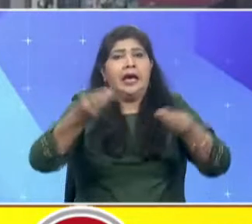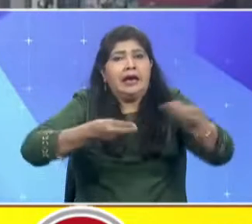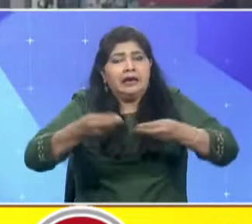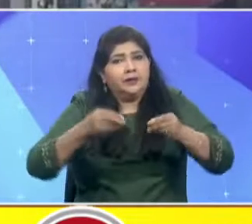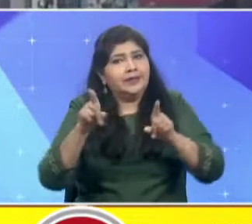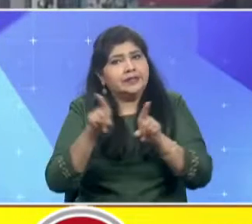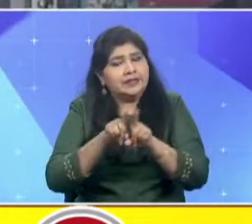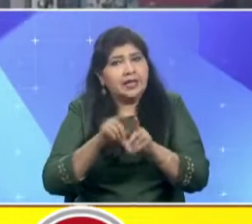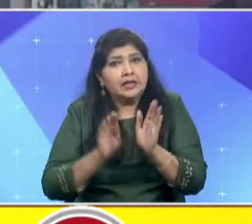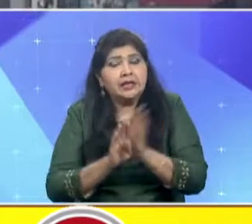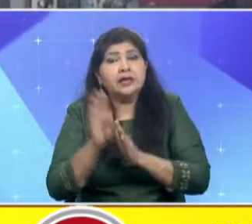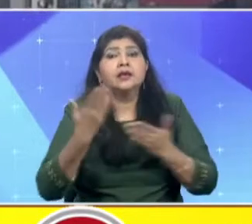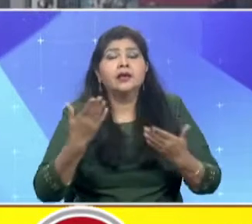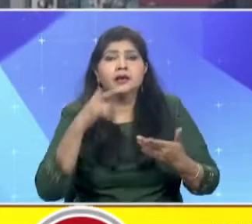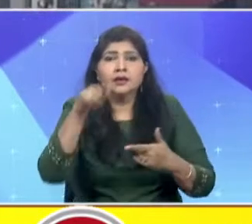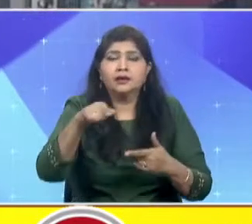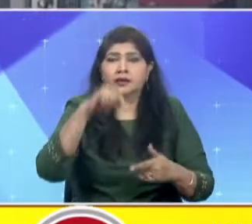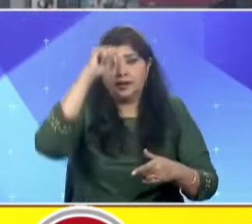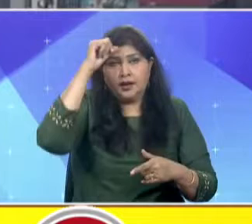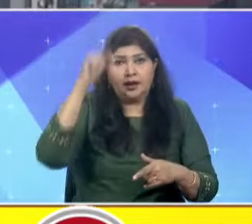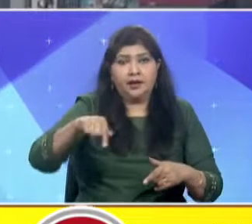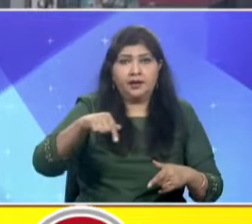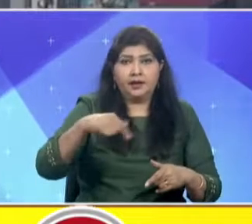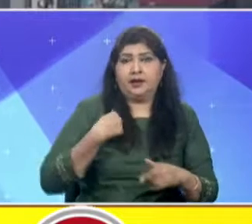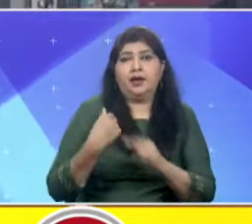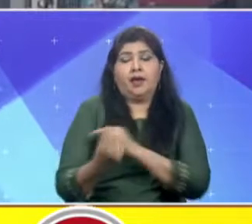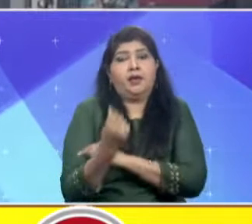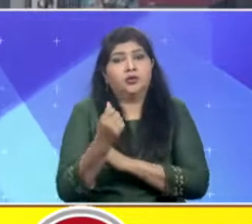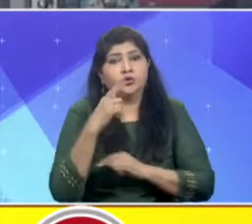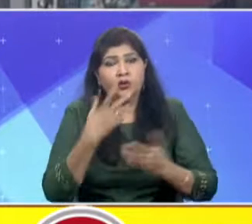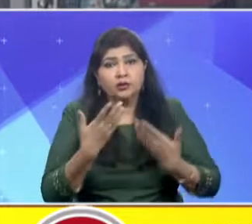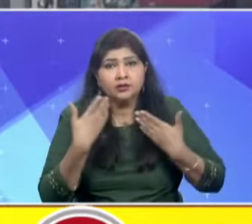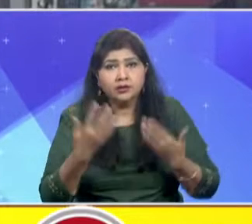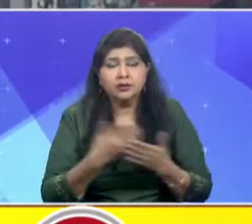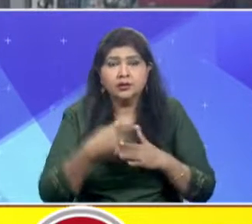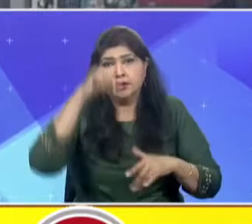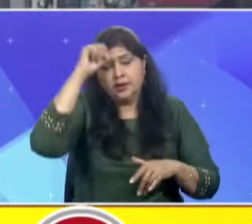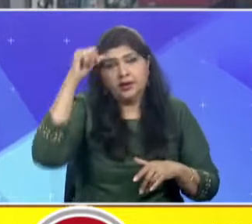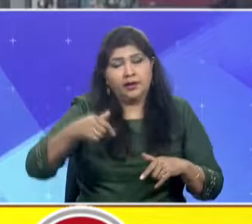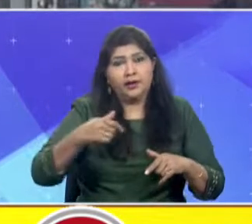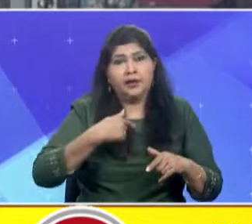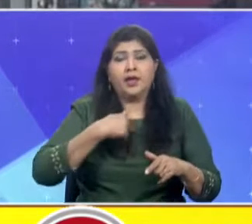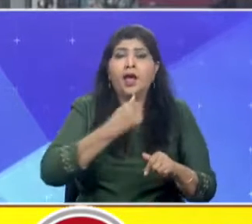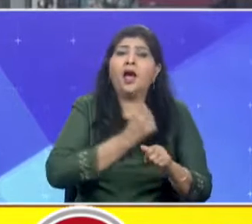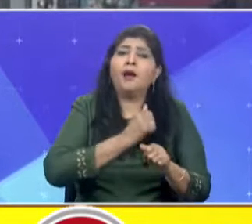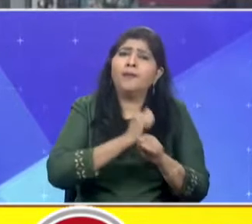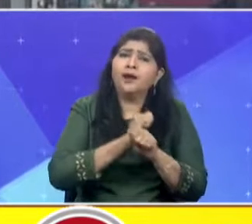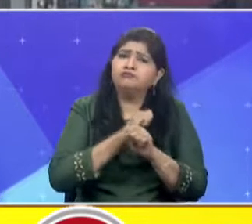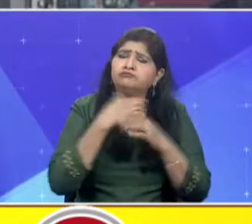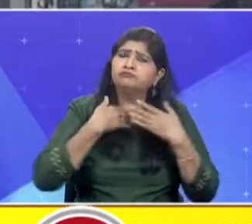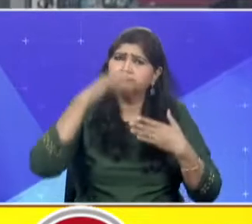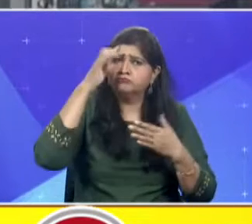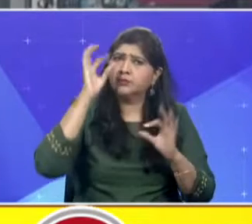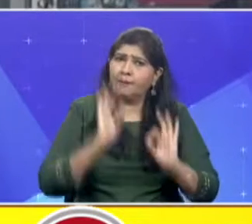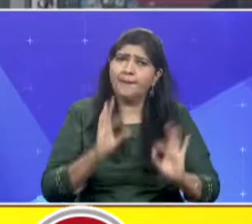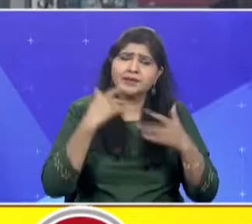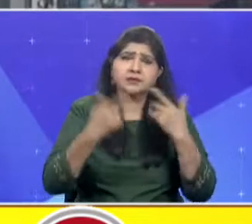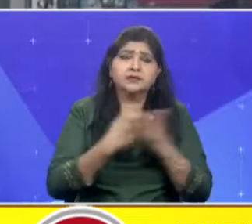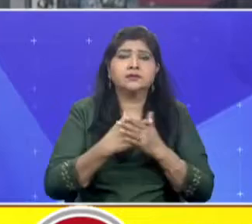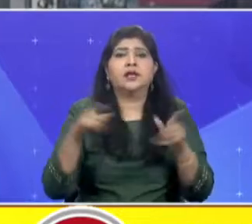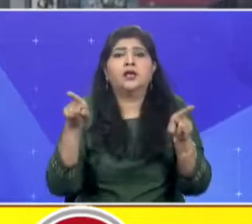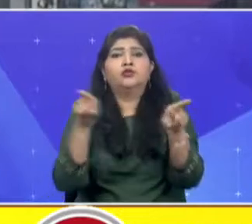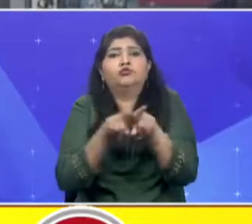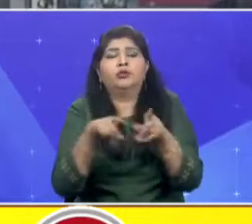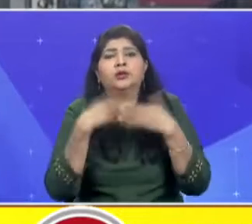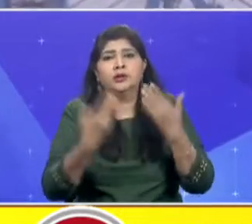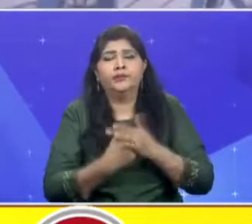अर्थव्यवस्था से भी ज्यादा भारत के सामर्थ्य, भारत के पोटेंशियल से जुड़ी बात है।